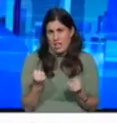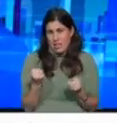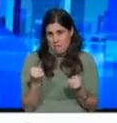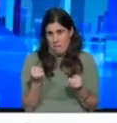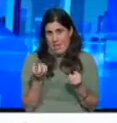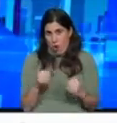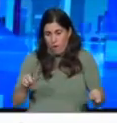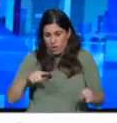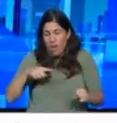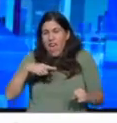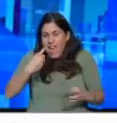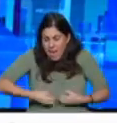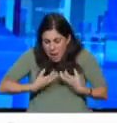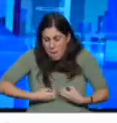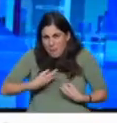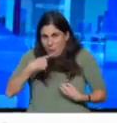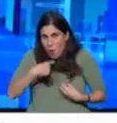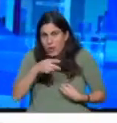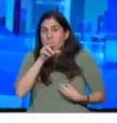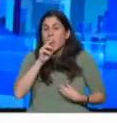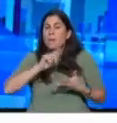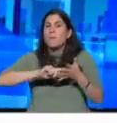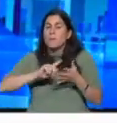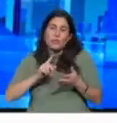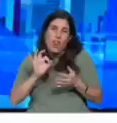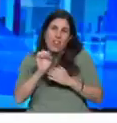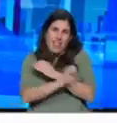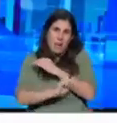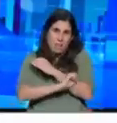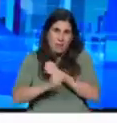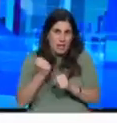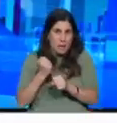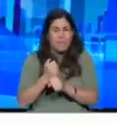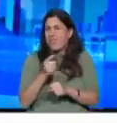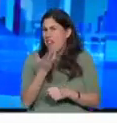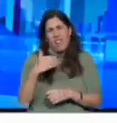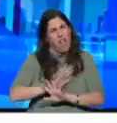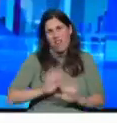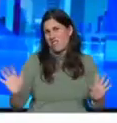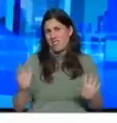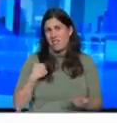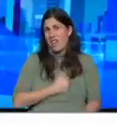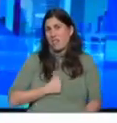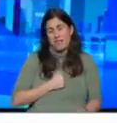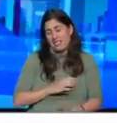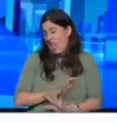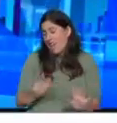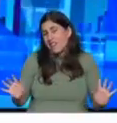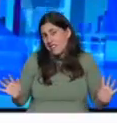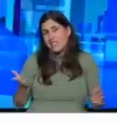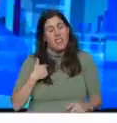אם בחופש ביטוי עסקינן במסגרת פעילות אקדמית, חופש ביטוי לא היה שם. כן, זה ברור. אני רוצה